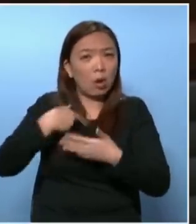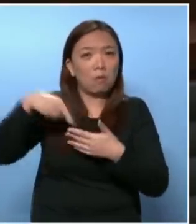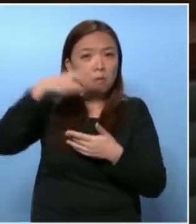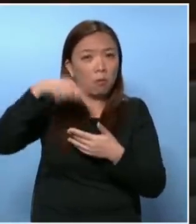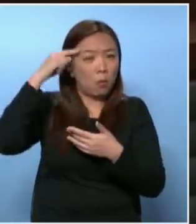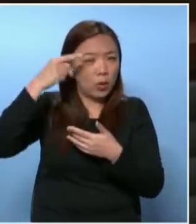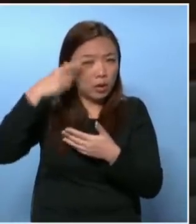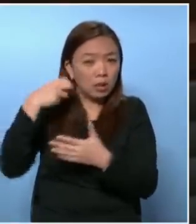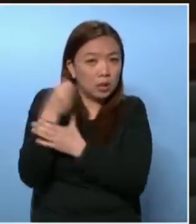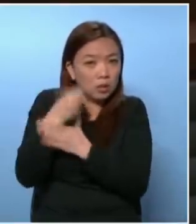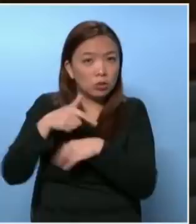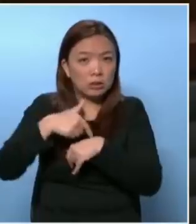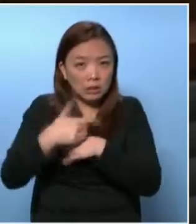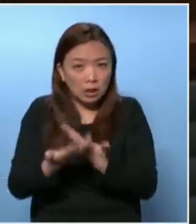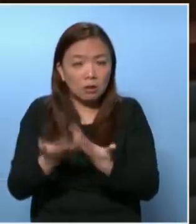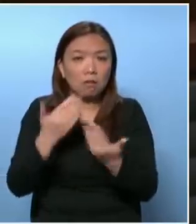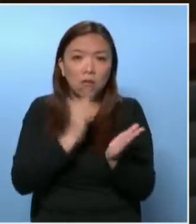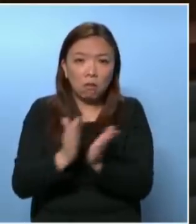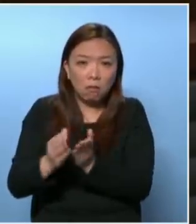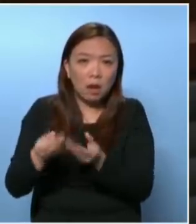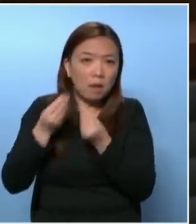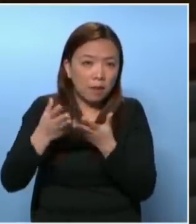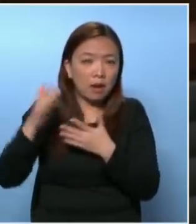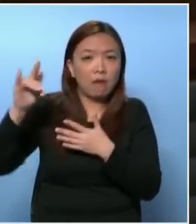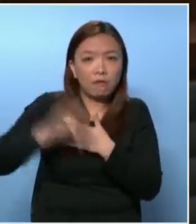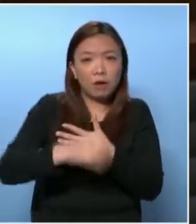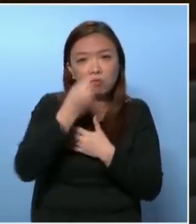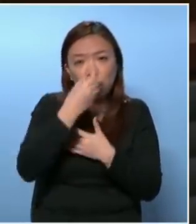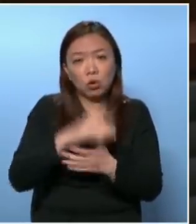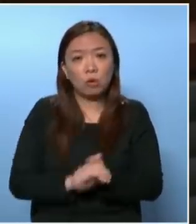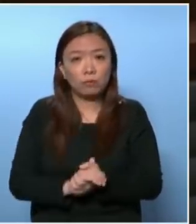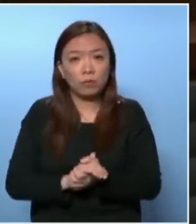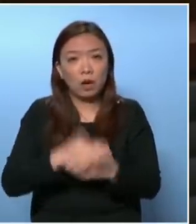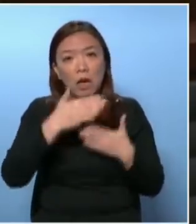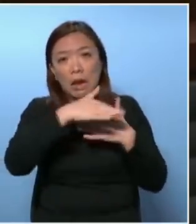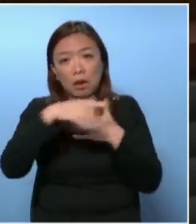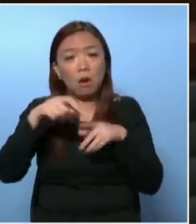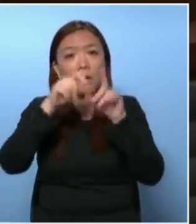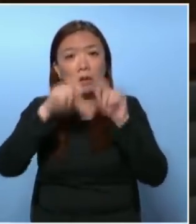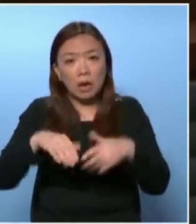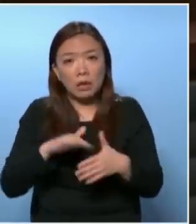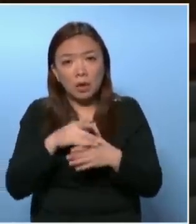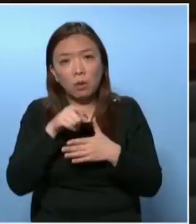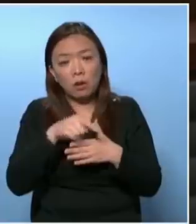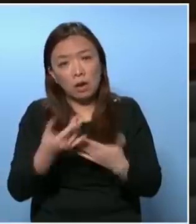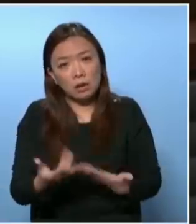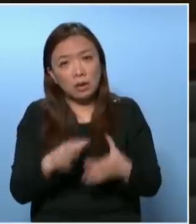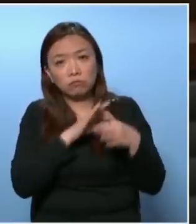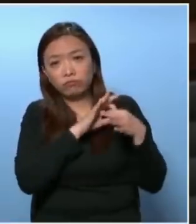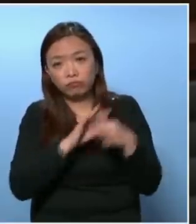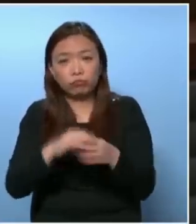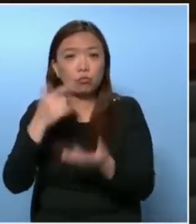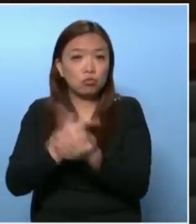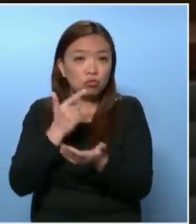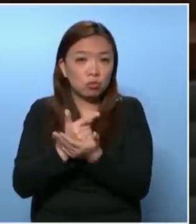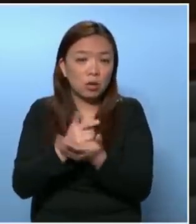爭取緊空間時間，希望能夠可以安排到佢翻嚟香港。咁其他啲問題咧，因為你到焦點始終都係講緊係個供